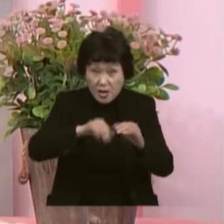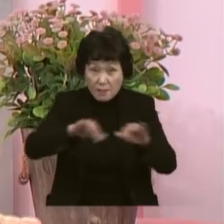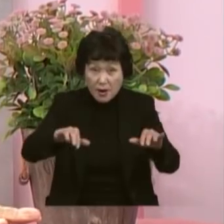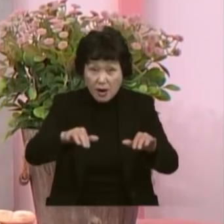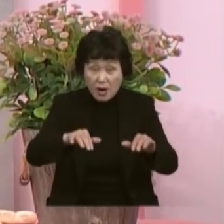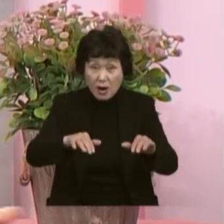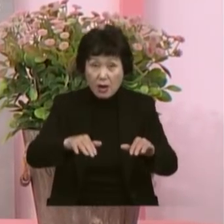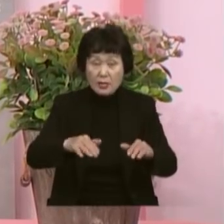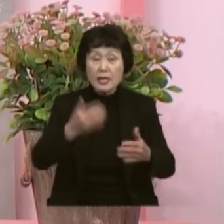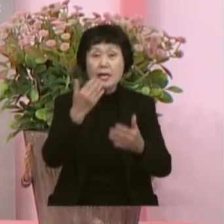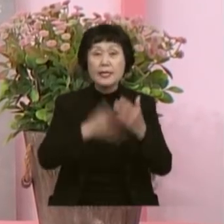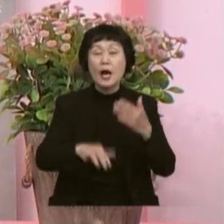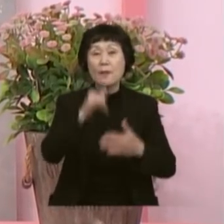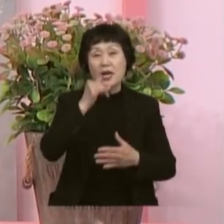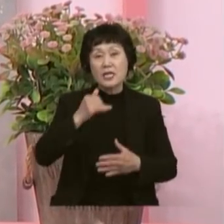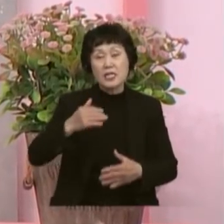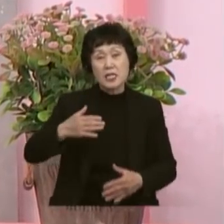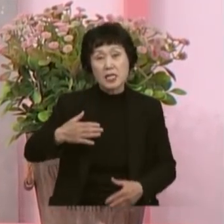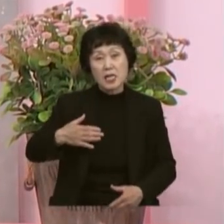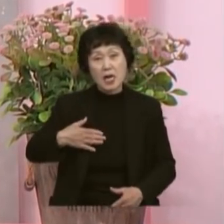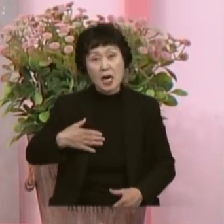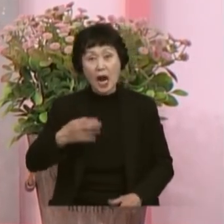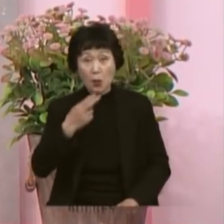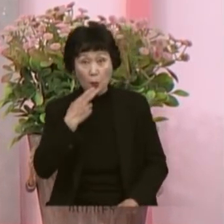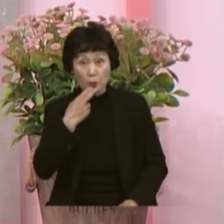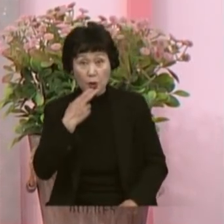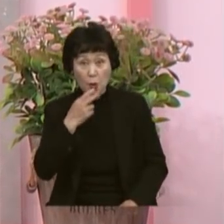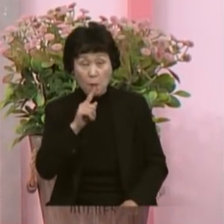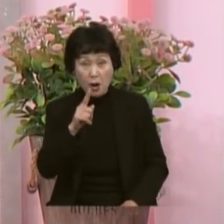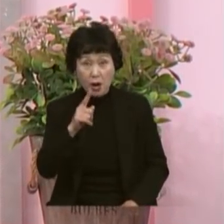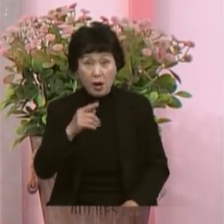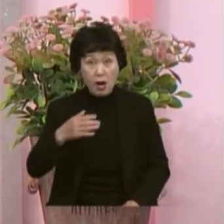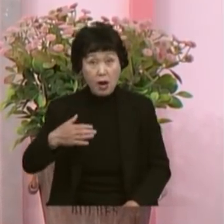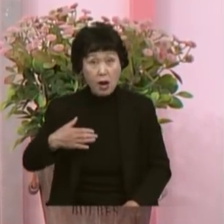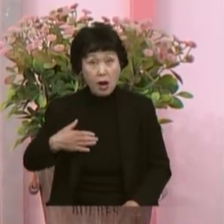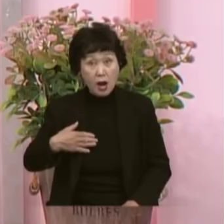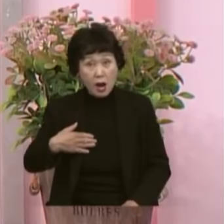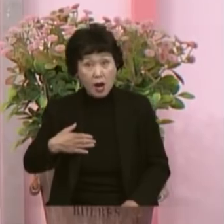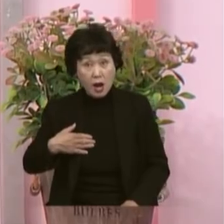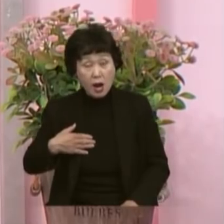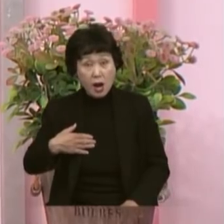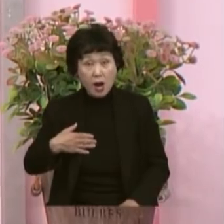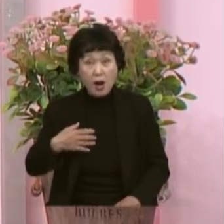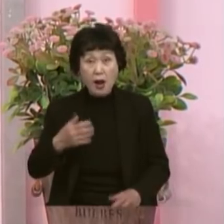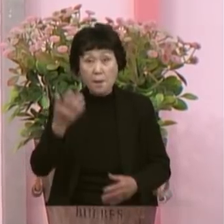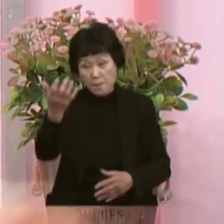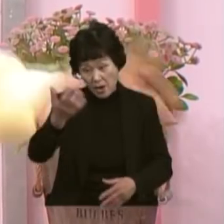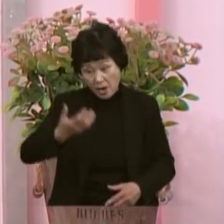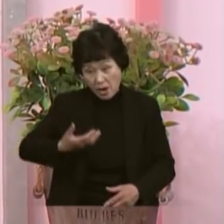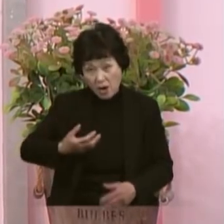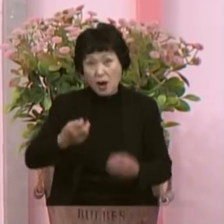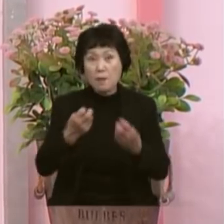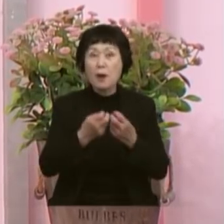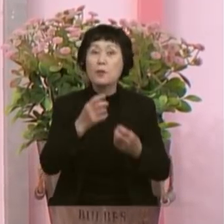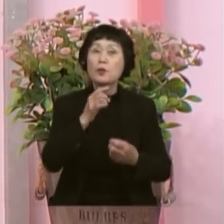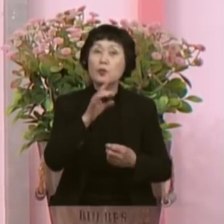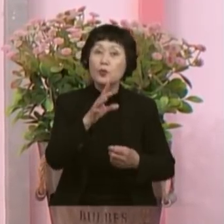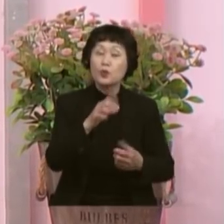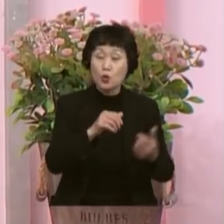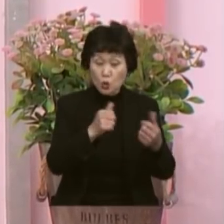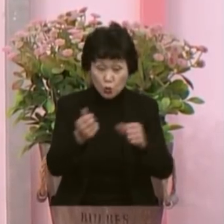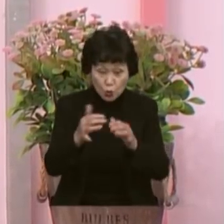간 이식을 하래요. 간 이식. 간 이식밖에는 방법이 없다는 거예요. 근데 누구한테 간을 달라고 그래요? 죽은 사람 간은 순서도 안